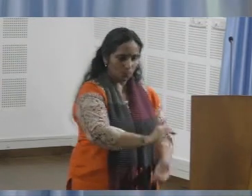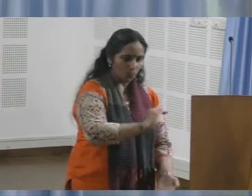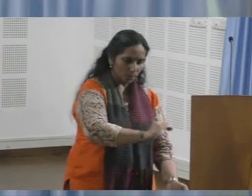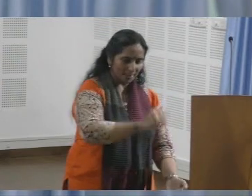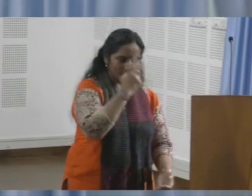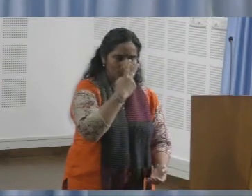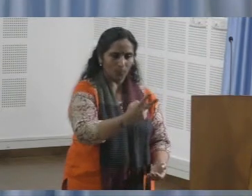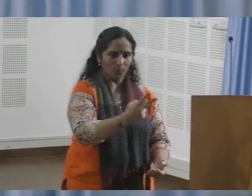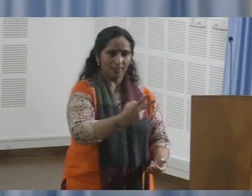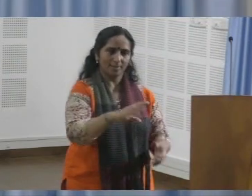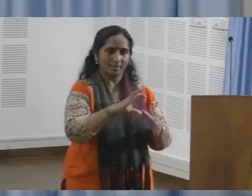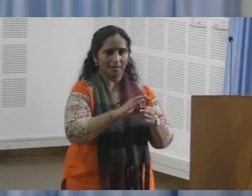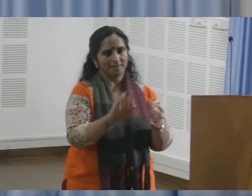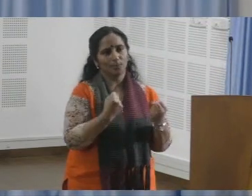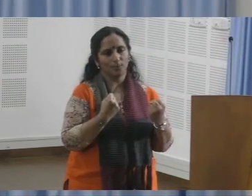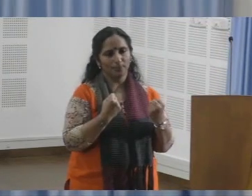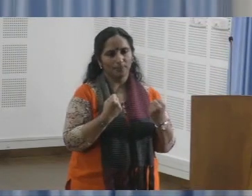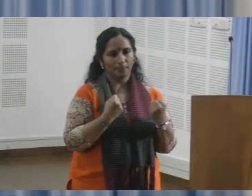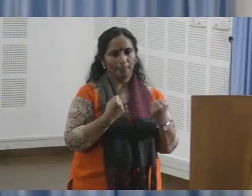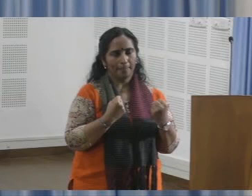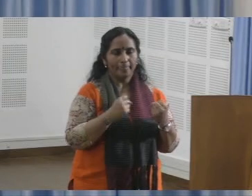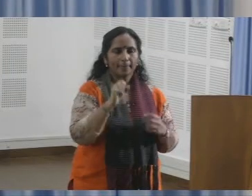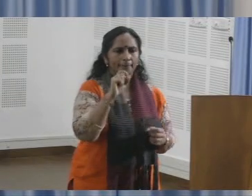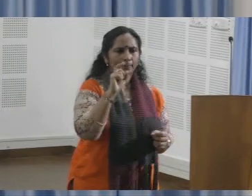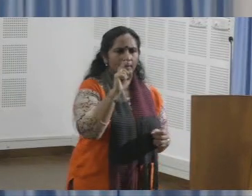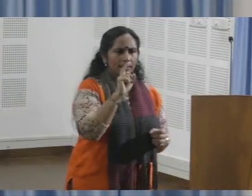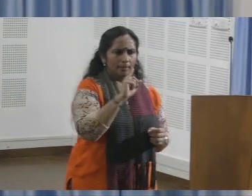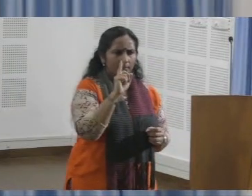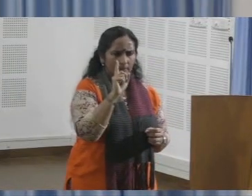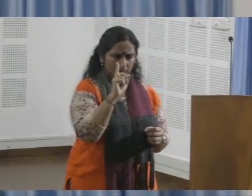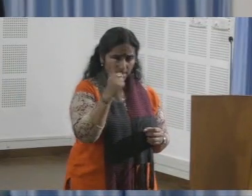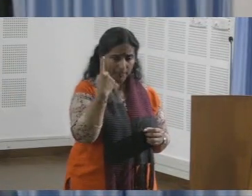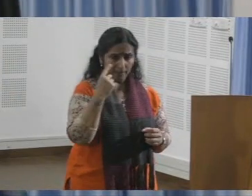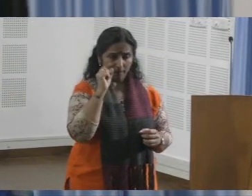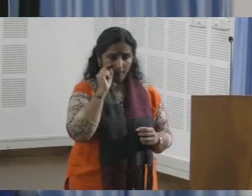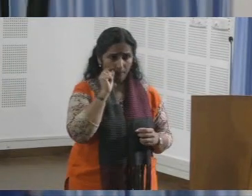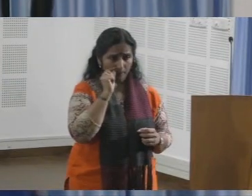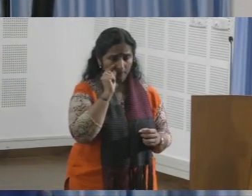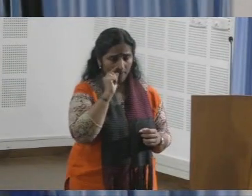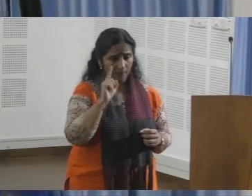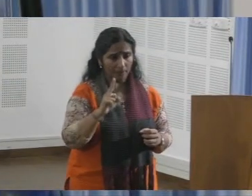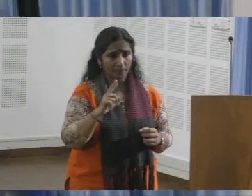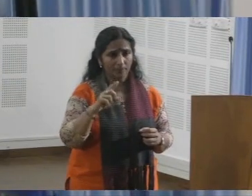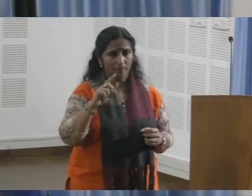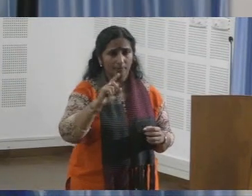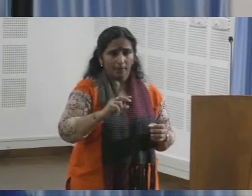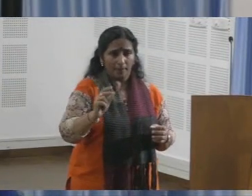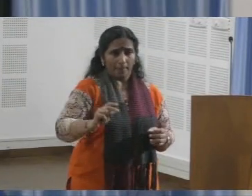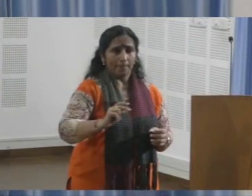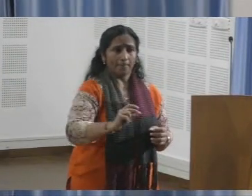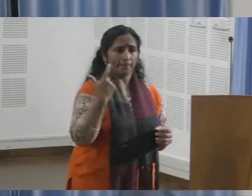ഞാൻ ബാക്ക് പ്രോബ്ലം കൊണ്ട് സ്പോർട്സ് ചെയ്യില്ല എന്ന് ഞാൻ വിചാരിക്കാൻ തയ്യാറായിരുന്നില്ല. ഞാനീ പറഞ്ഞ പോലെ ഞാൻ അങ്ങനെ പെട്ടെന്ന് ഗിവപ്പ്